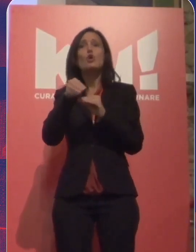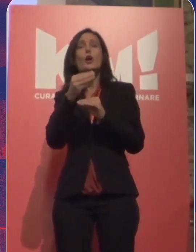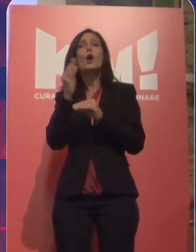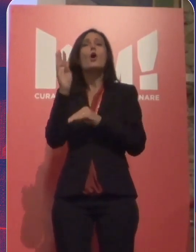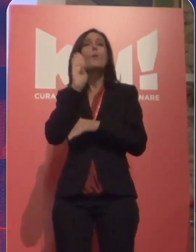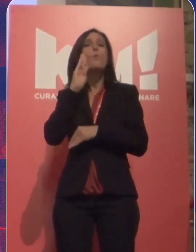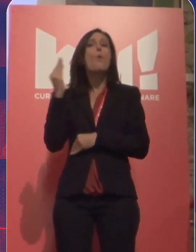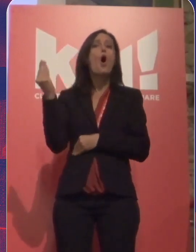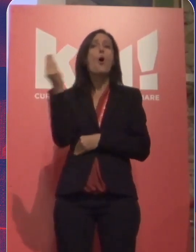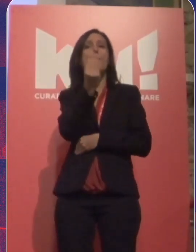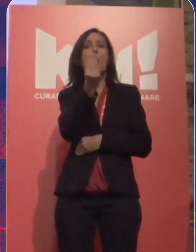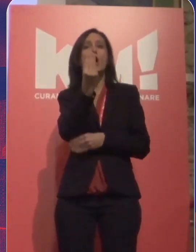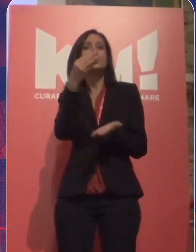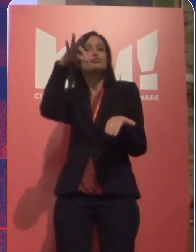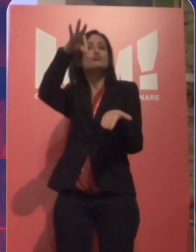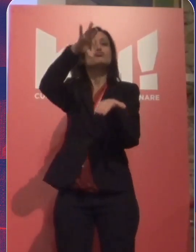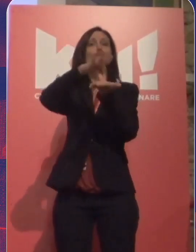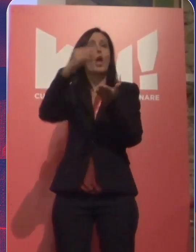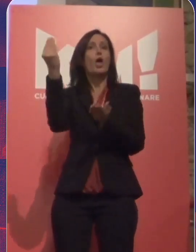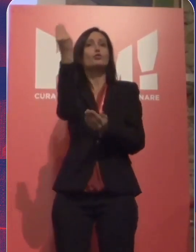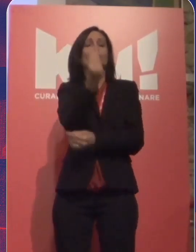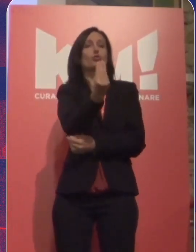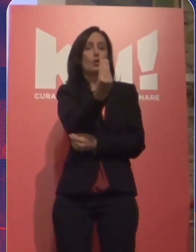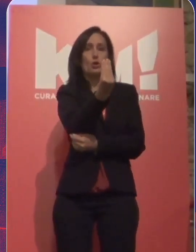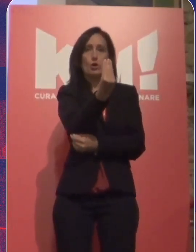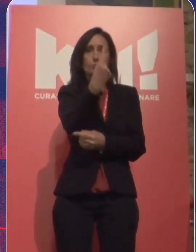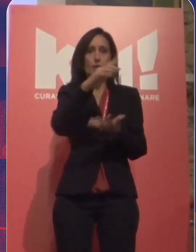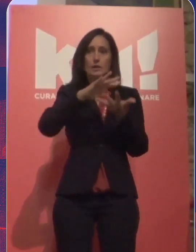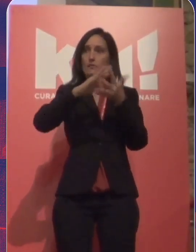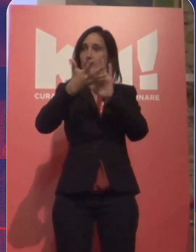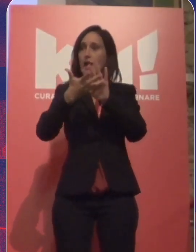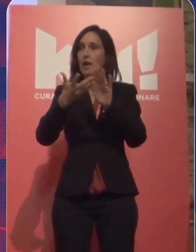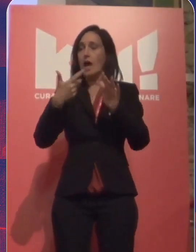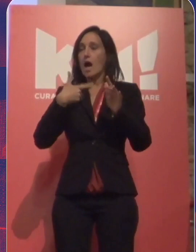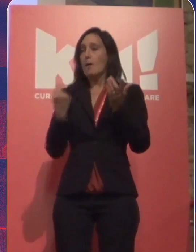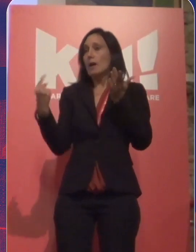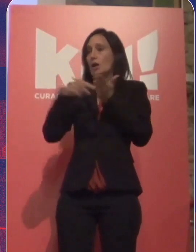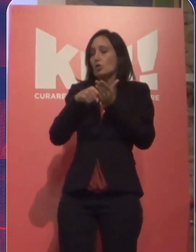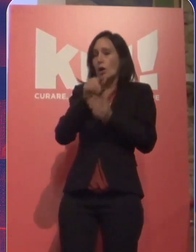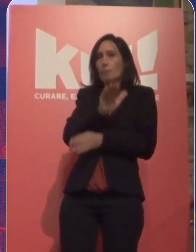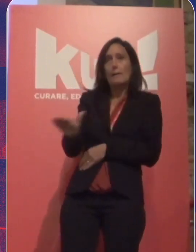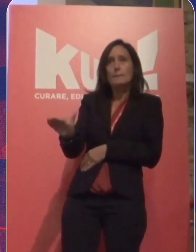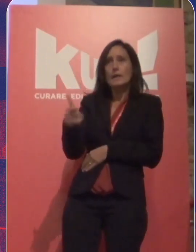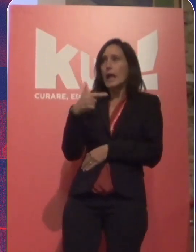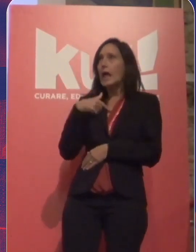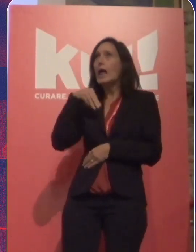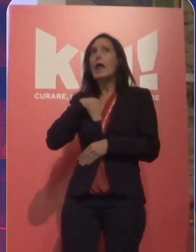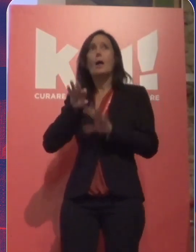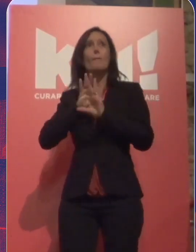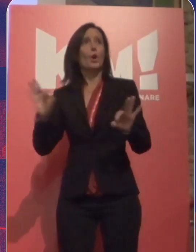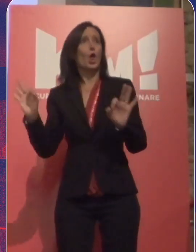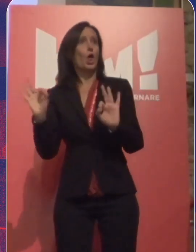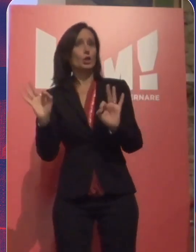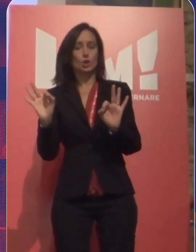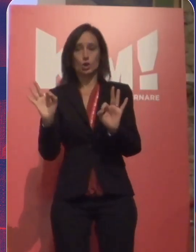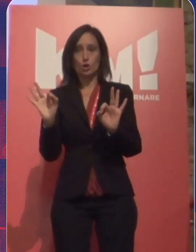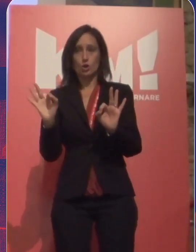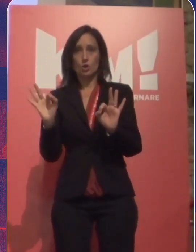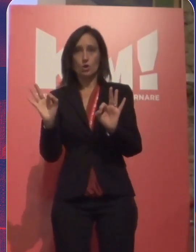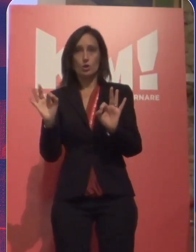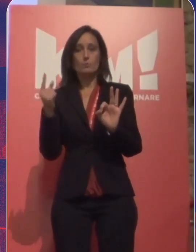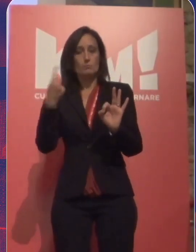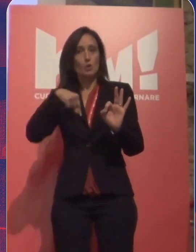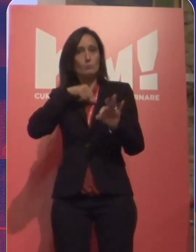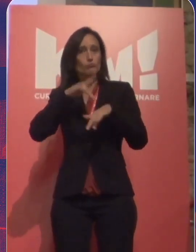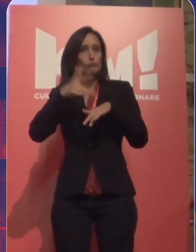infantile di impreparazione fondamentale insomma abbiamo vissuto tutto questo è dunque è